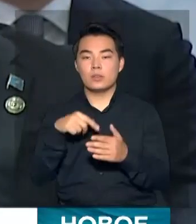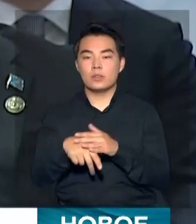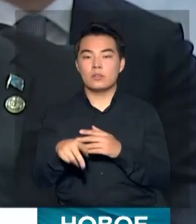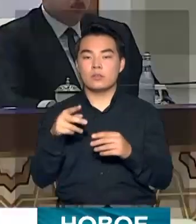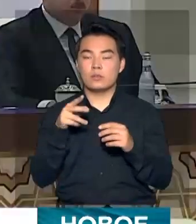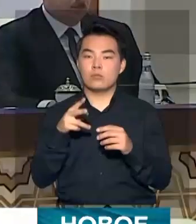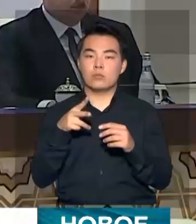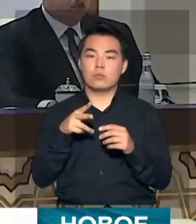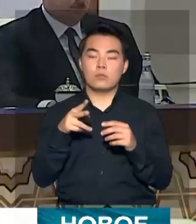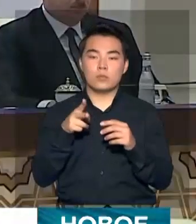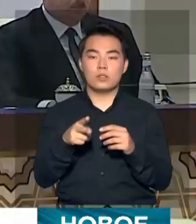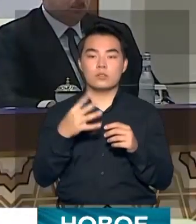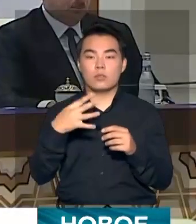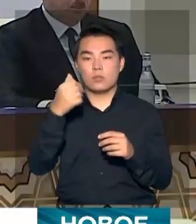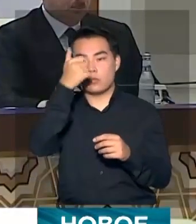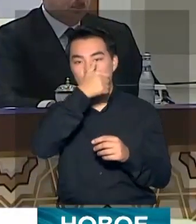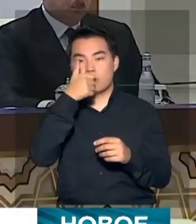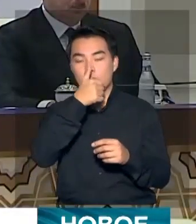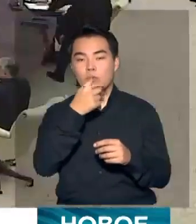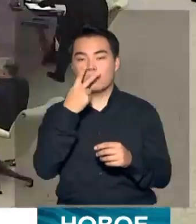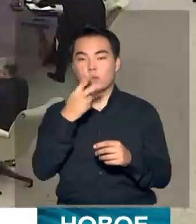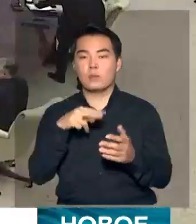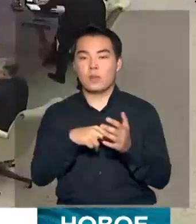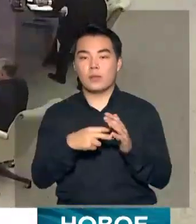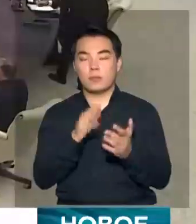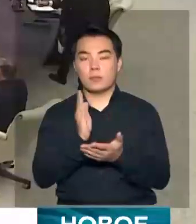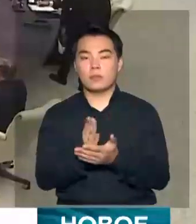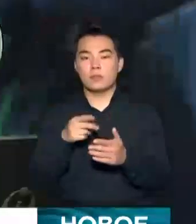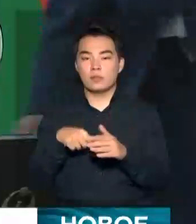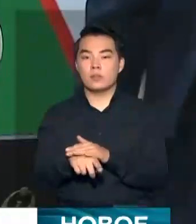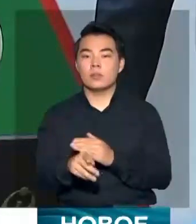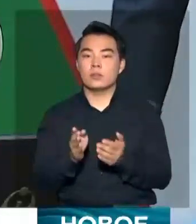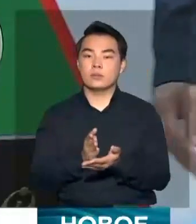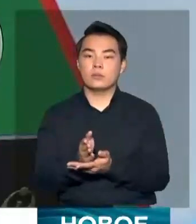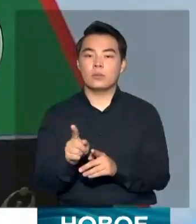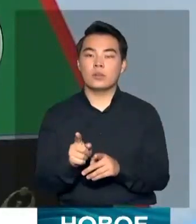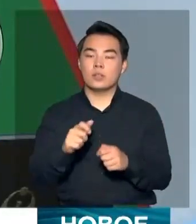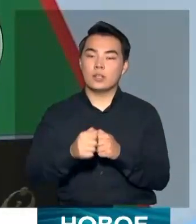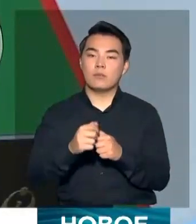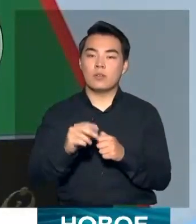2040 года. Также лидеры стран приняли решение запустить совместный